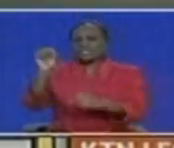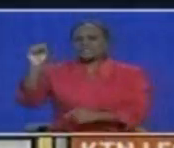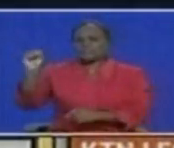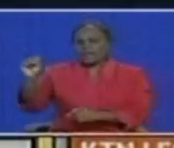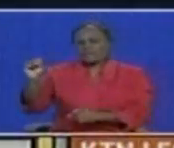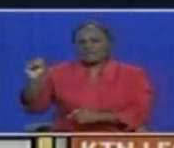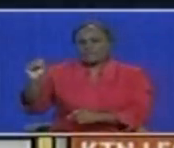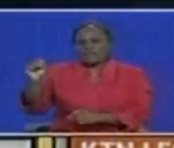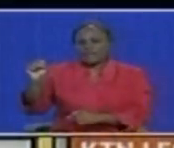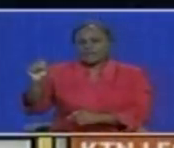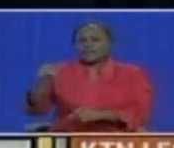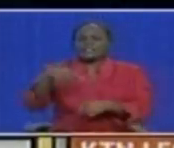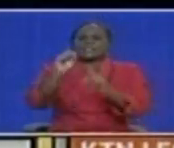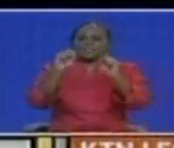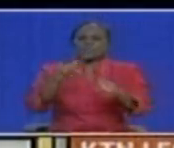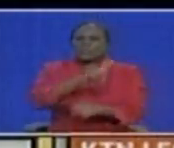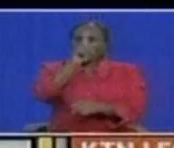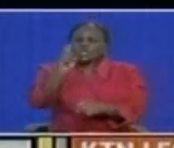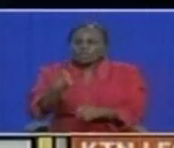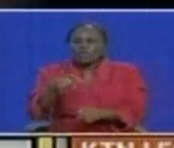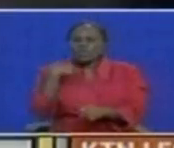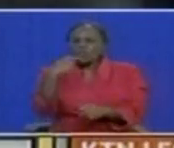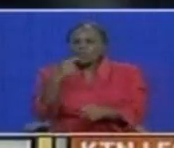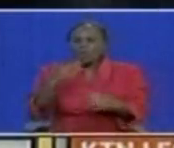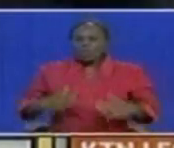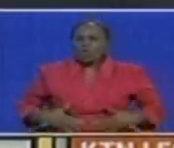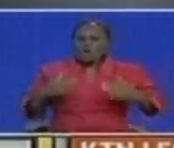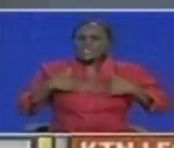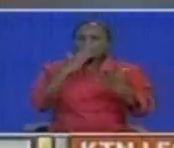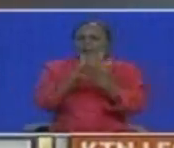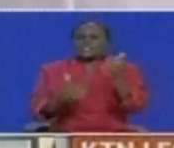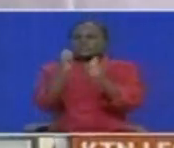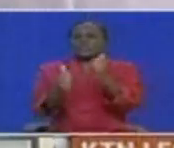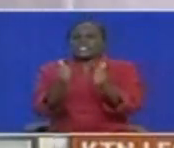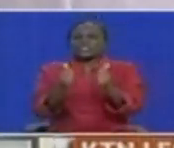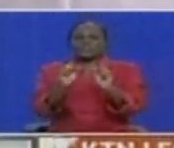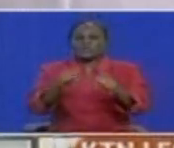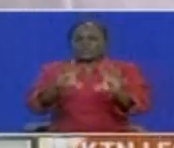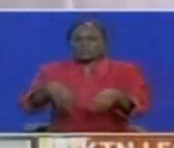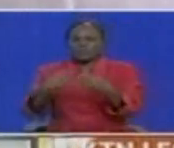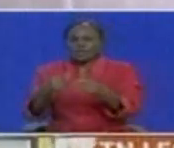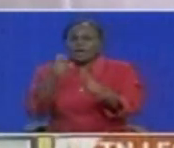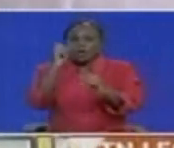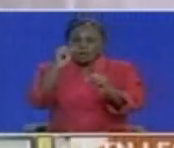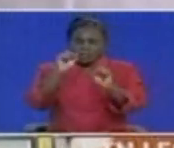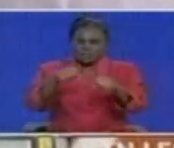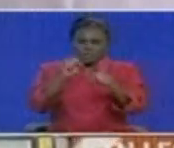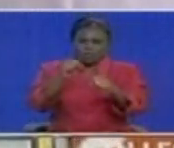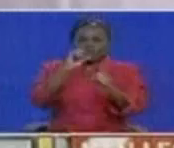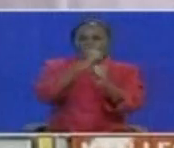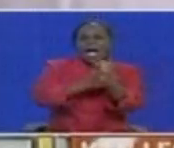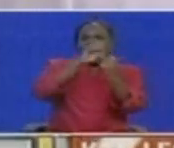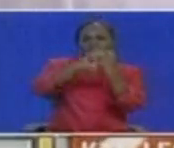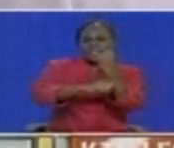1. Huenda unajiuliza ni kina nani na viungo gani vinaweza kupeanwa. You can harvest organs